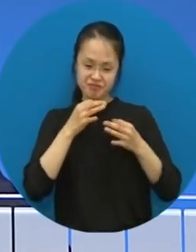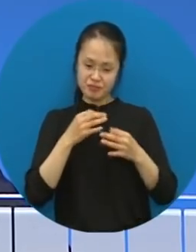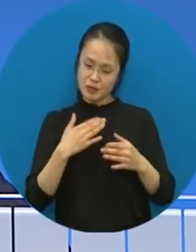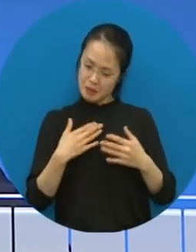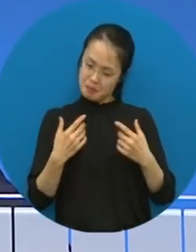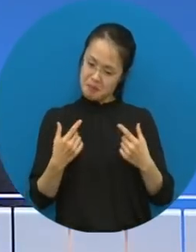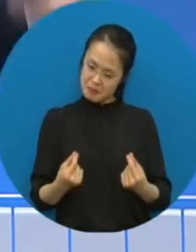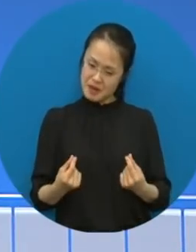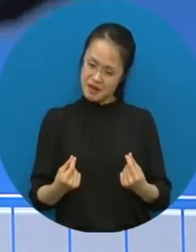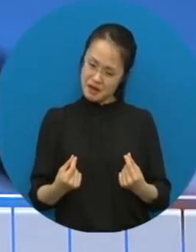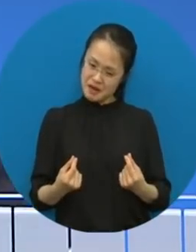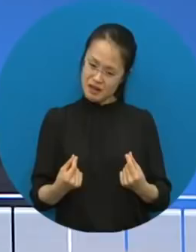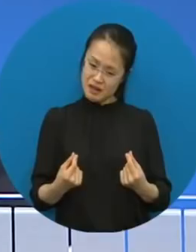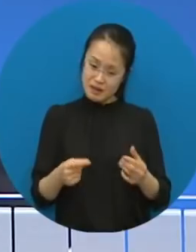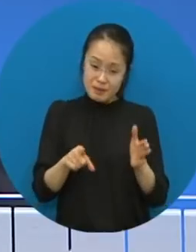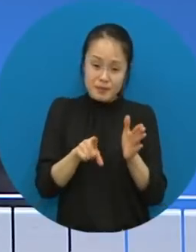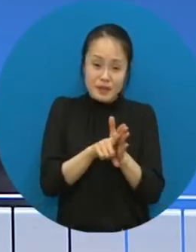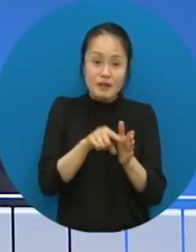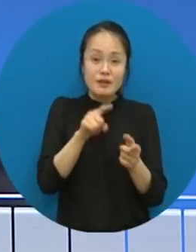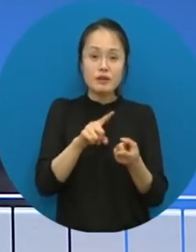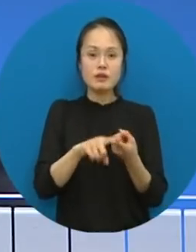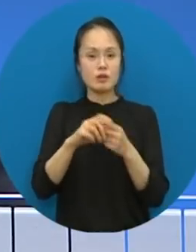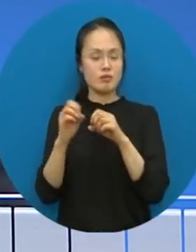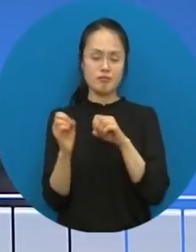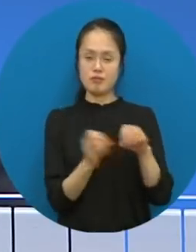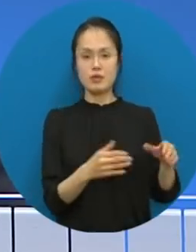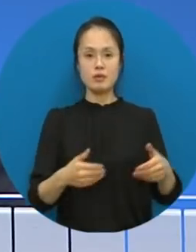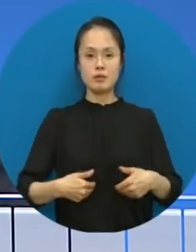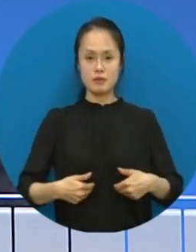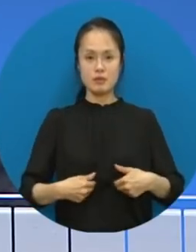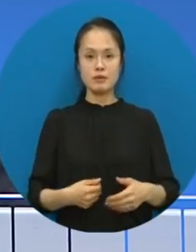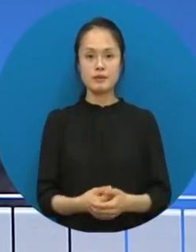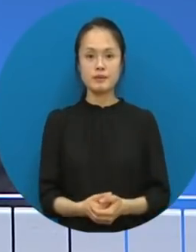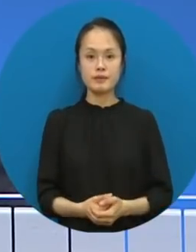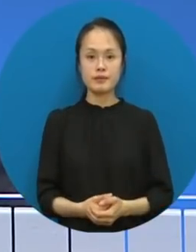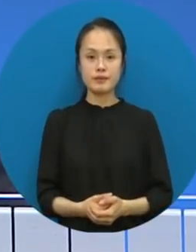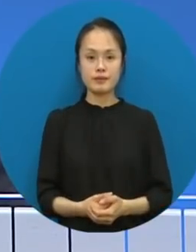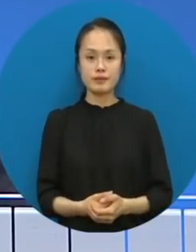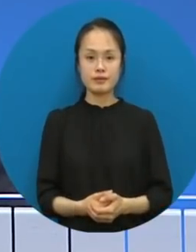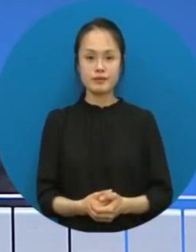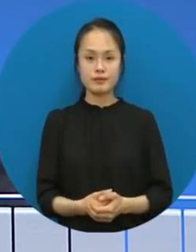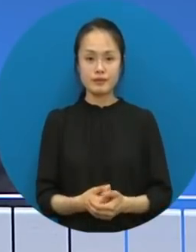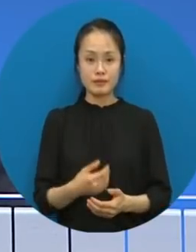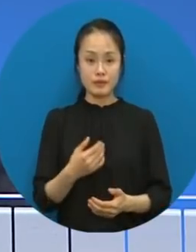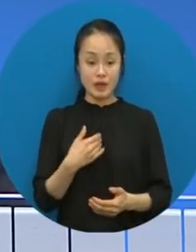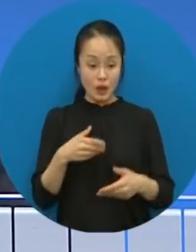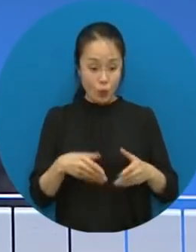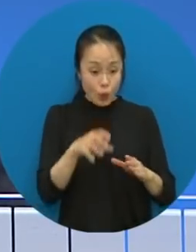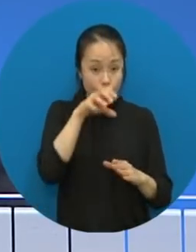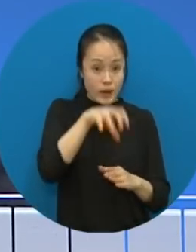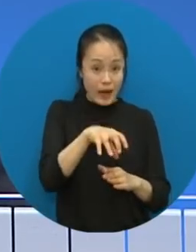모습으로만 믿는 것을 떠나야만 합니다. 그 자신의 갈대아 우르를 떠나야만 하며